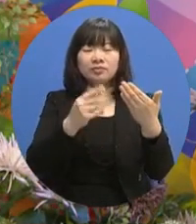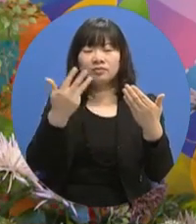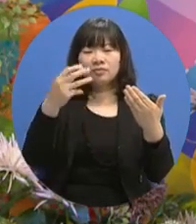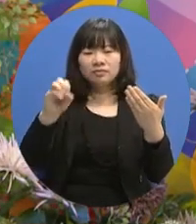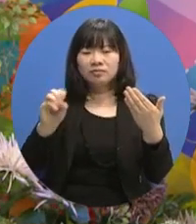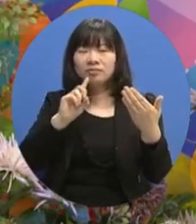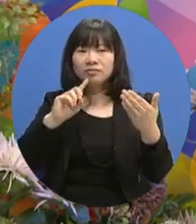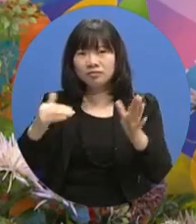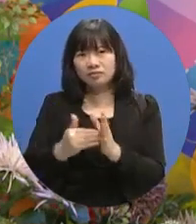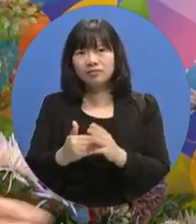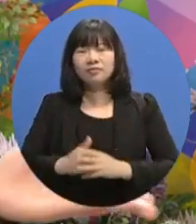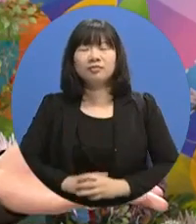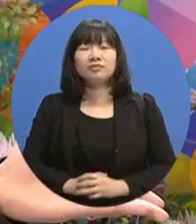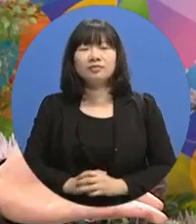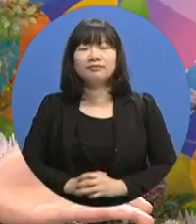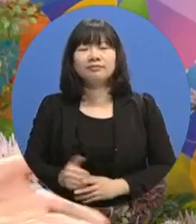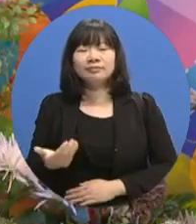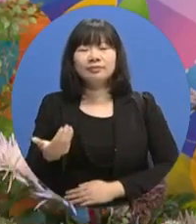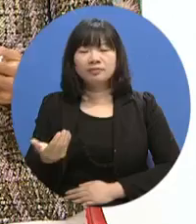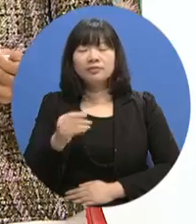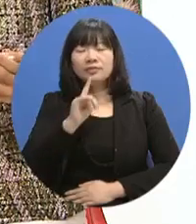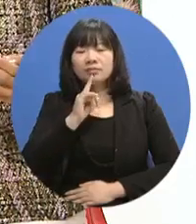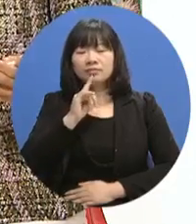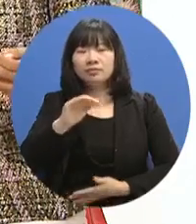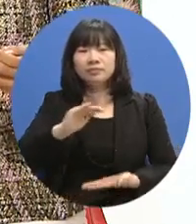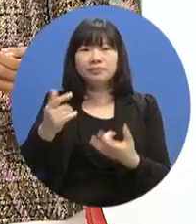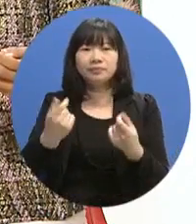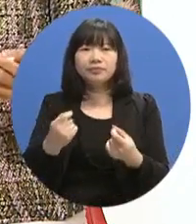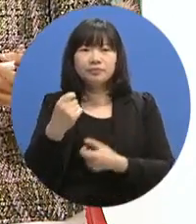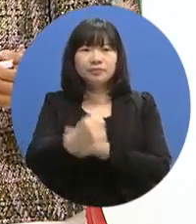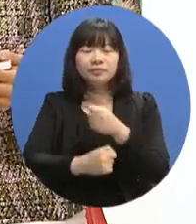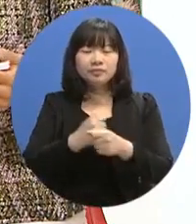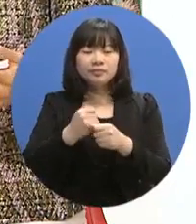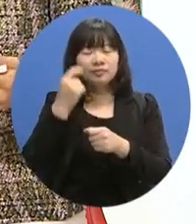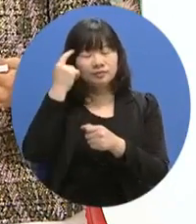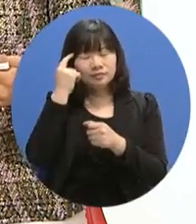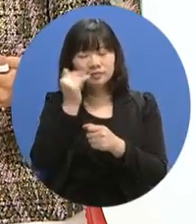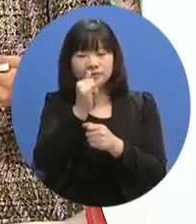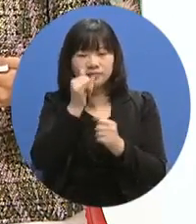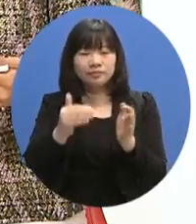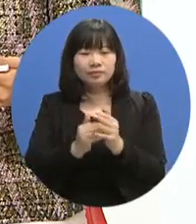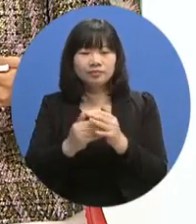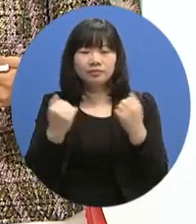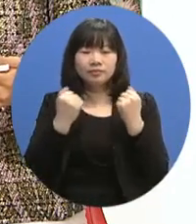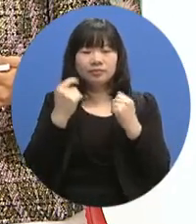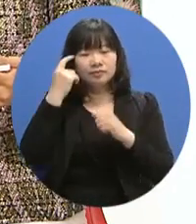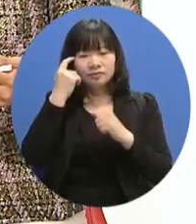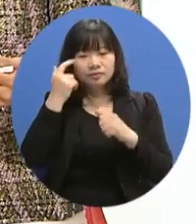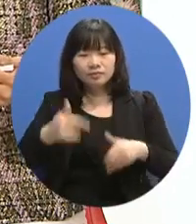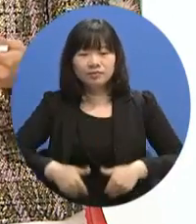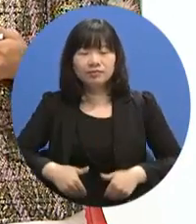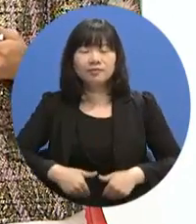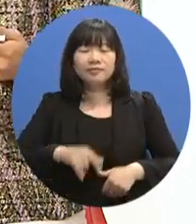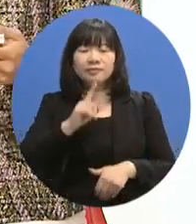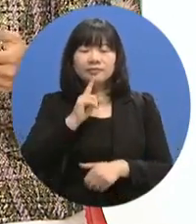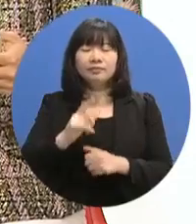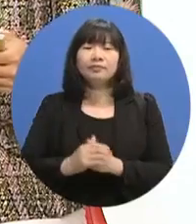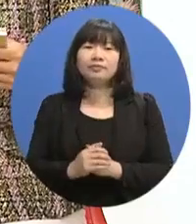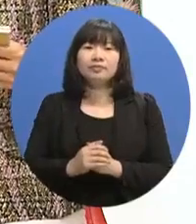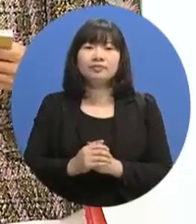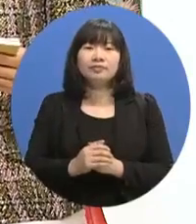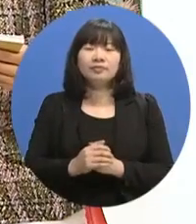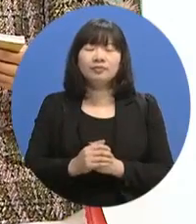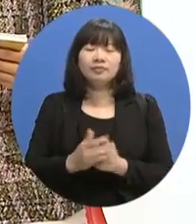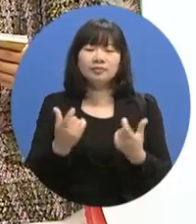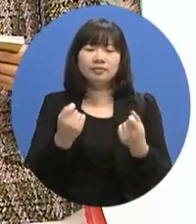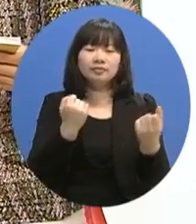49.8%라고 합니다. 네. 아, 뭐 아까 말씀하신 대로 이제 자유도 이제 생각이 나시고 또 건강도 생각하셔야 되고 이제 그런 거죠. 그렇죠.